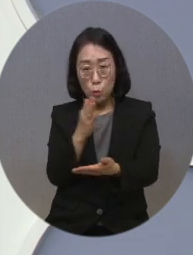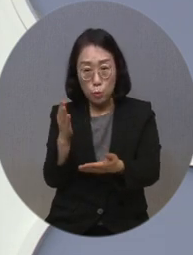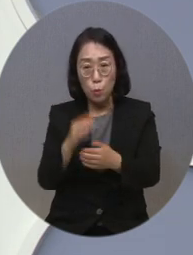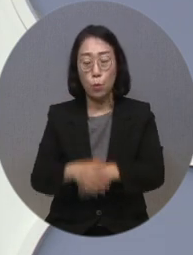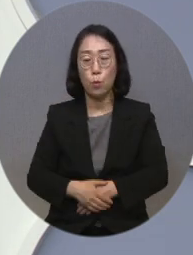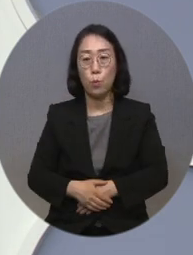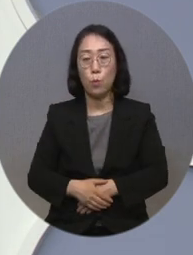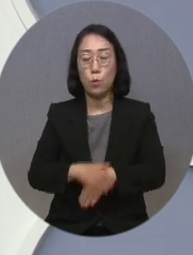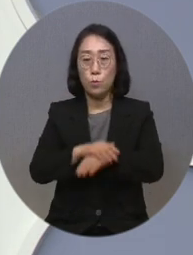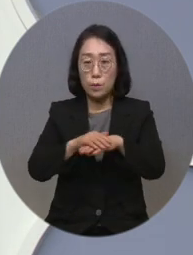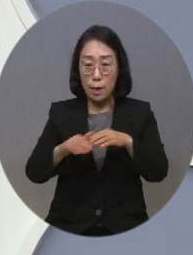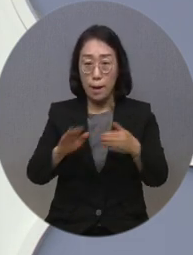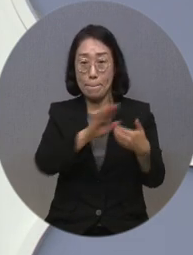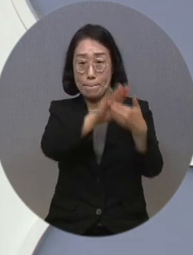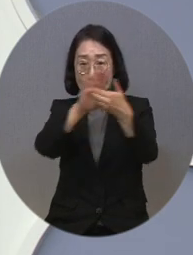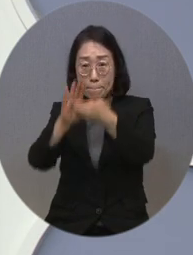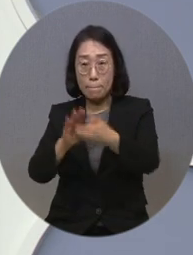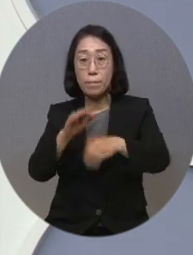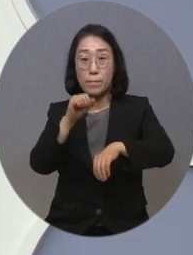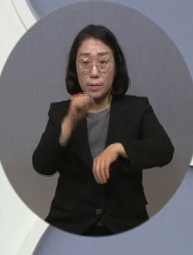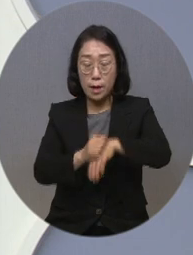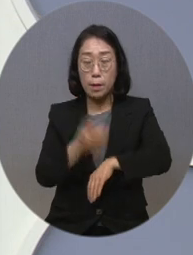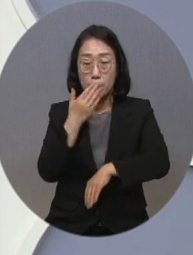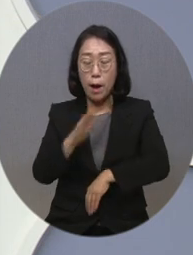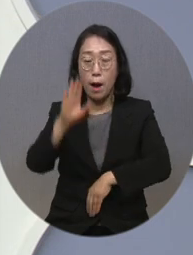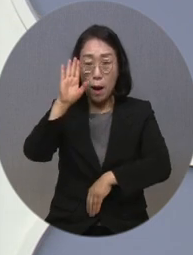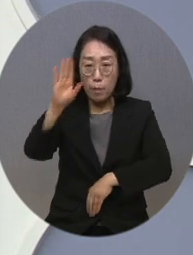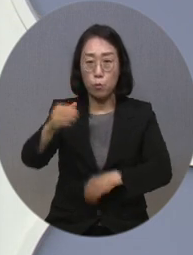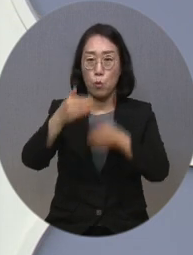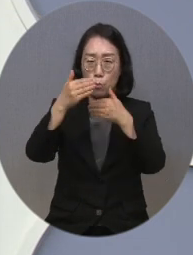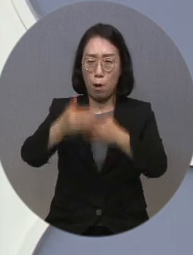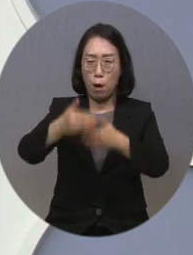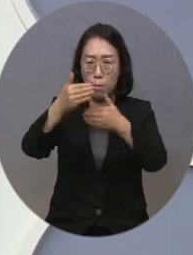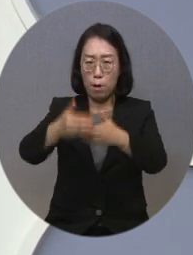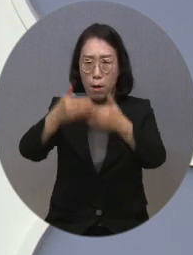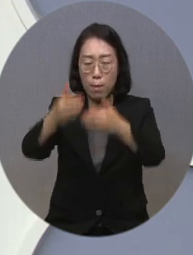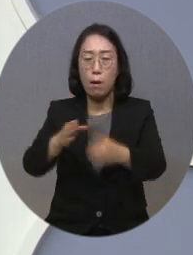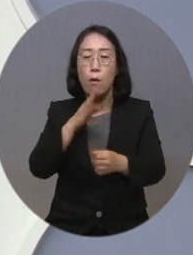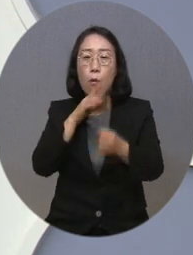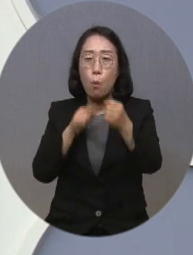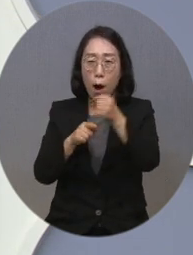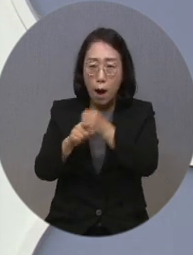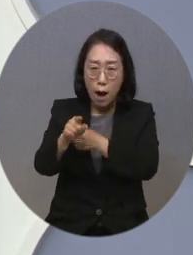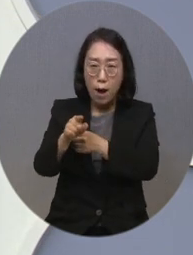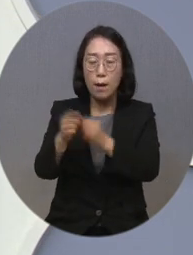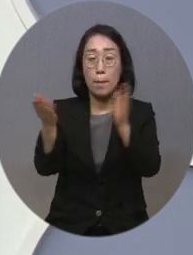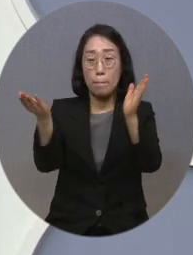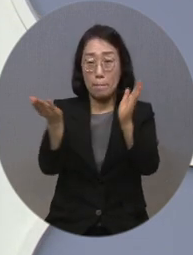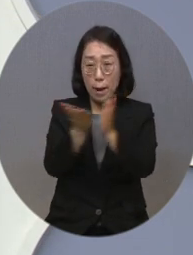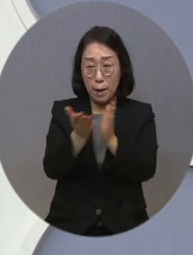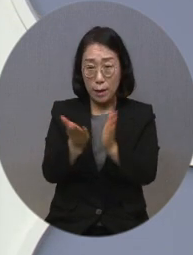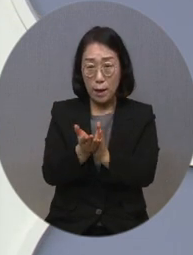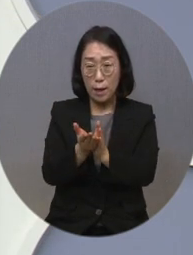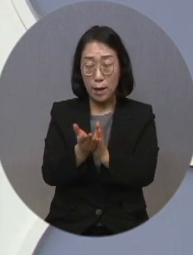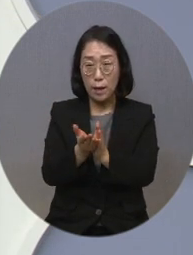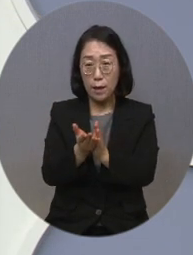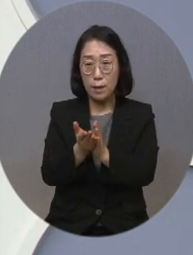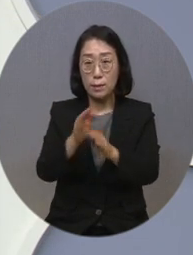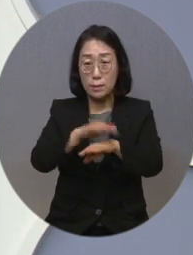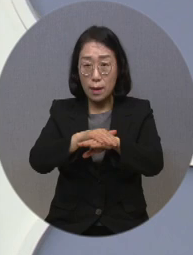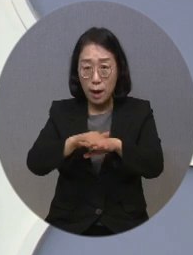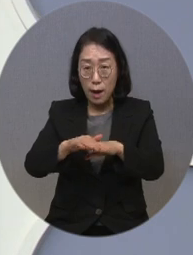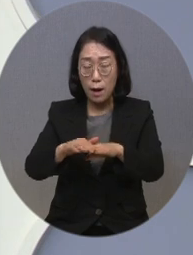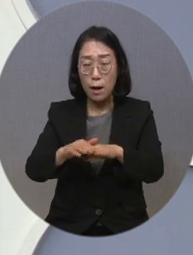얼마큼 돼 있기 때문에 어떻게 앞으로 대책을 세워야 되든지 이런 어떤 과학적 근거에 의해서 우리가 방역 대책을 세우는 것이